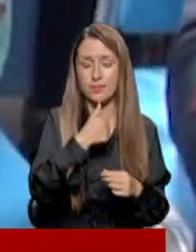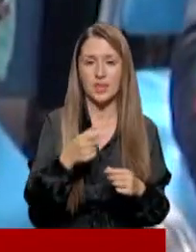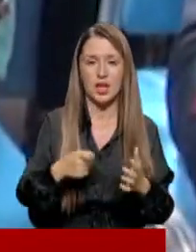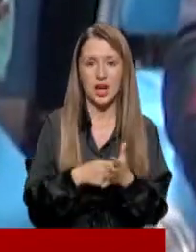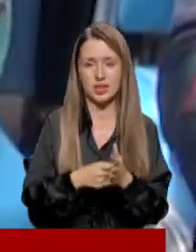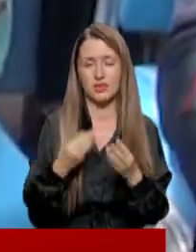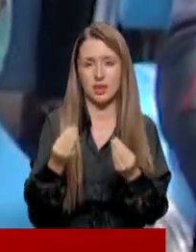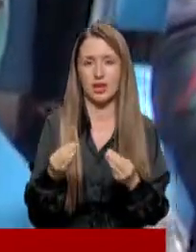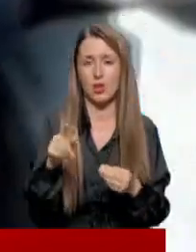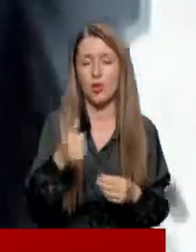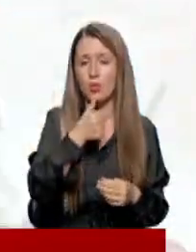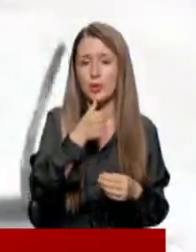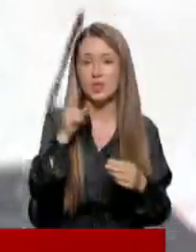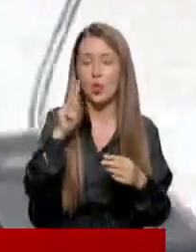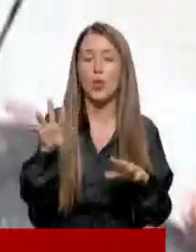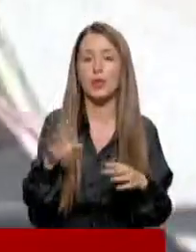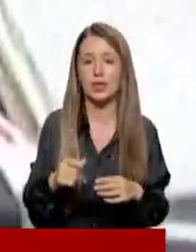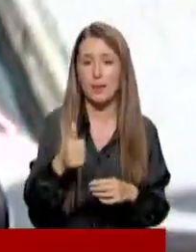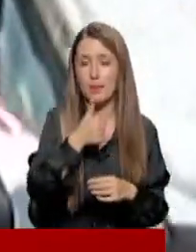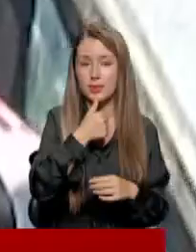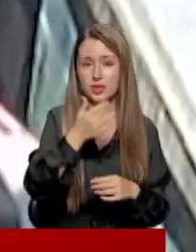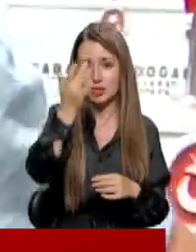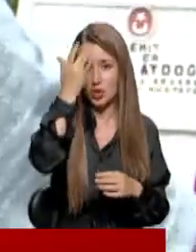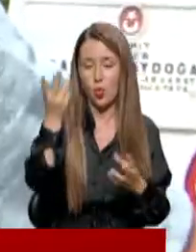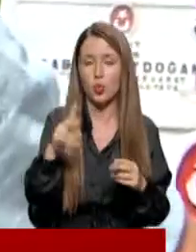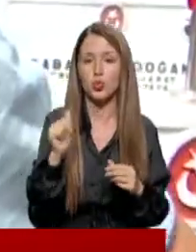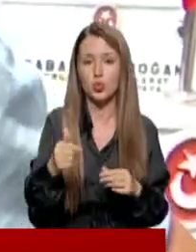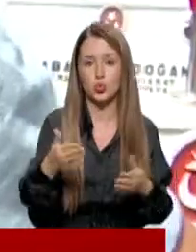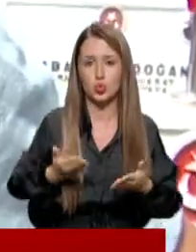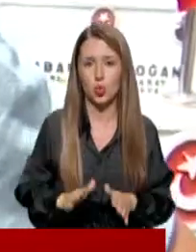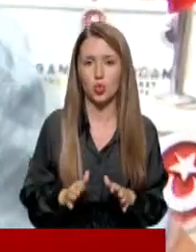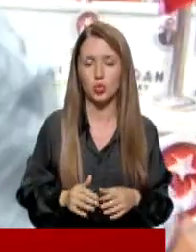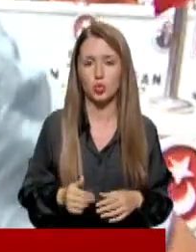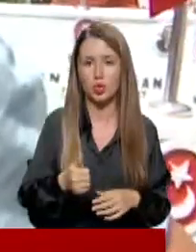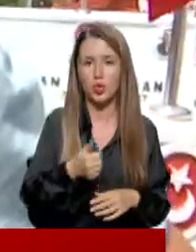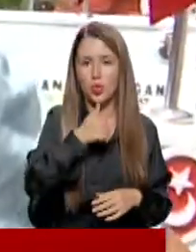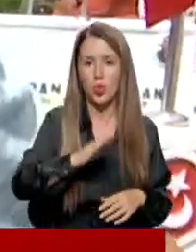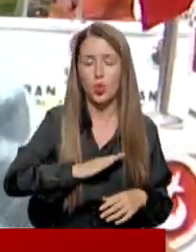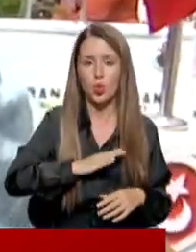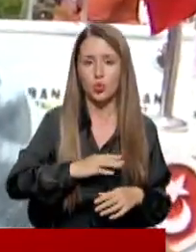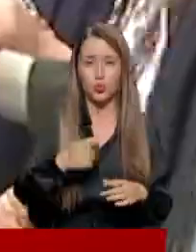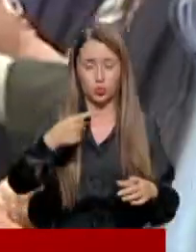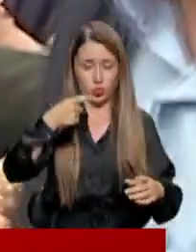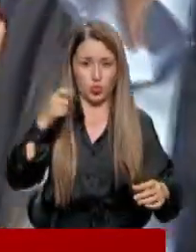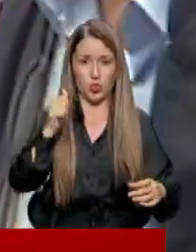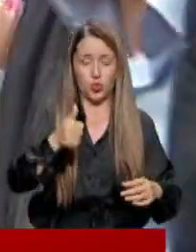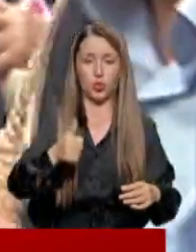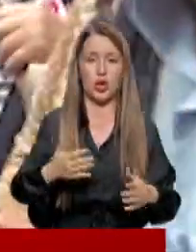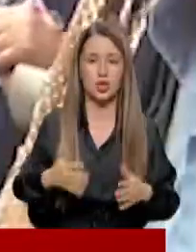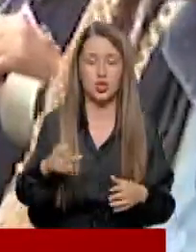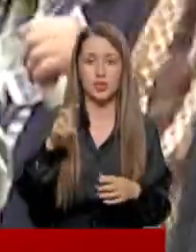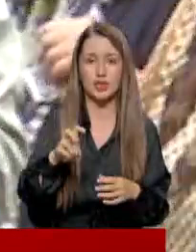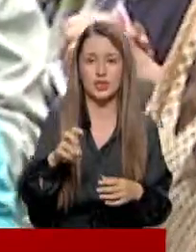görmedi babasını. Çünkü babasının şehit olduğu gün doğdu. Oğlum vurulduğu gün akşam 8'de bebeğimiz doğuyor.